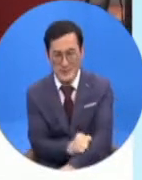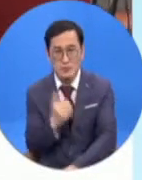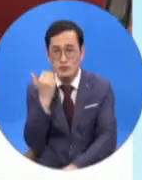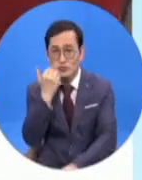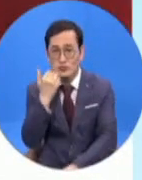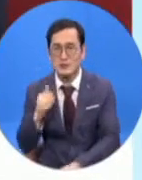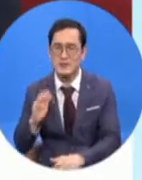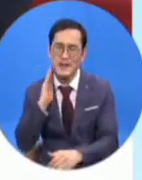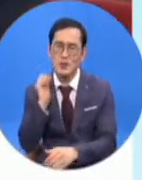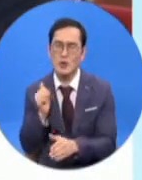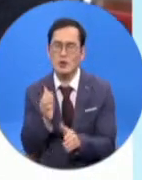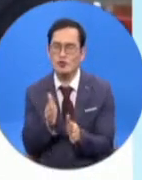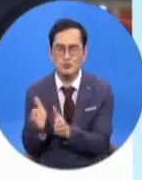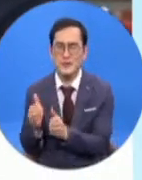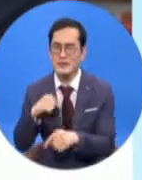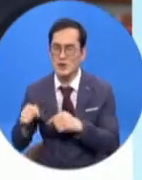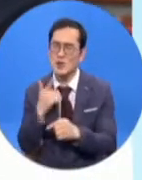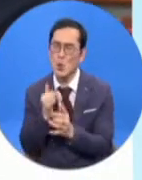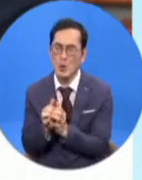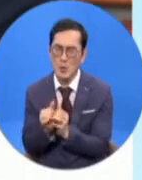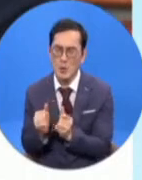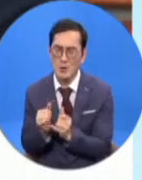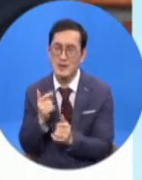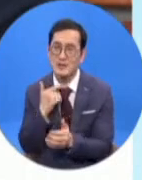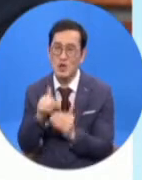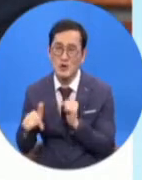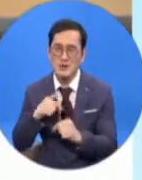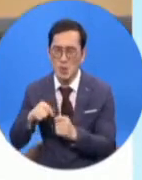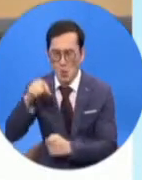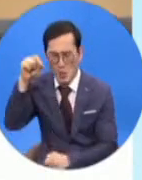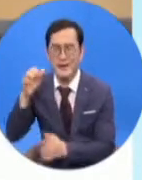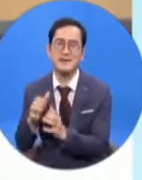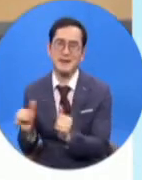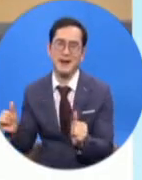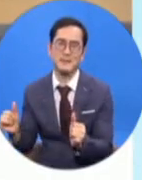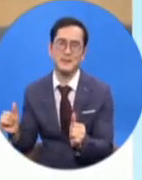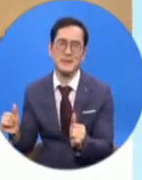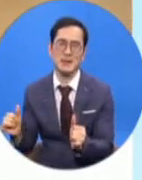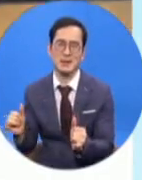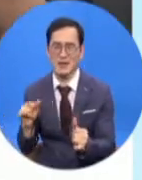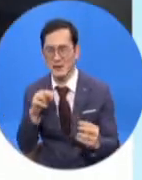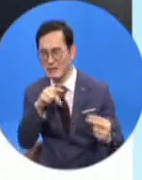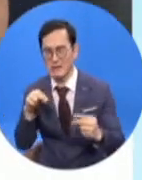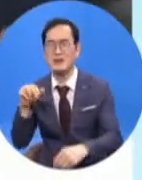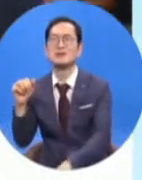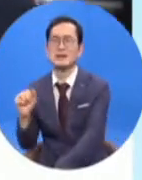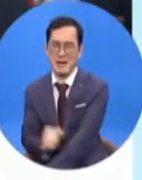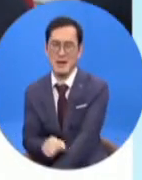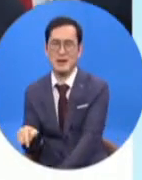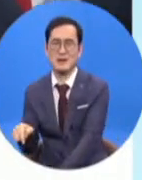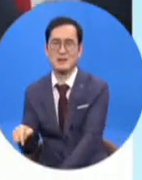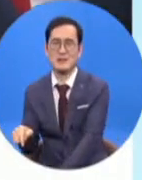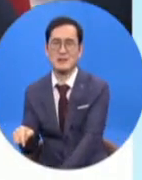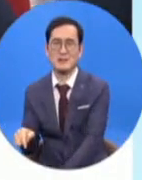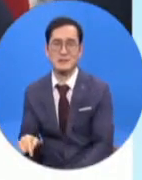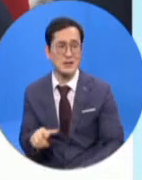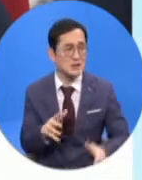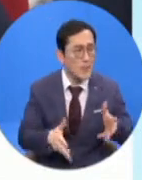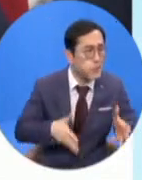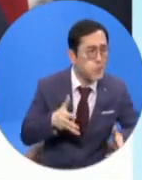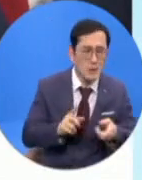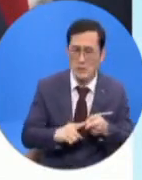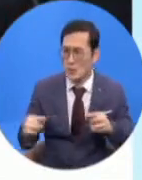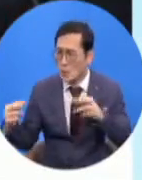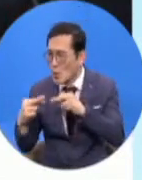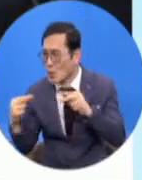4 이제 그러다 보니까 또 이게 하고 생각 느끼는 분들이 있으니까 후보들과 이 부분에 대해서 심사를 논의하고 일정을 제대로 다시